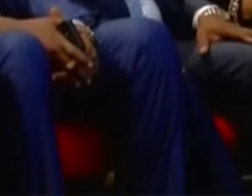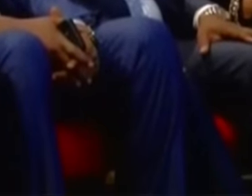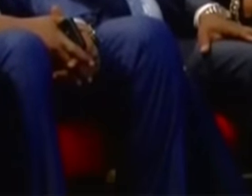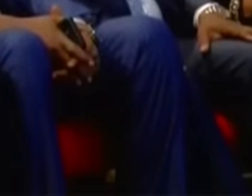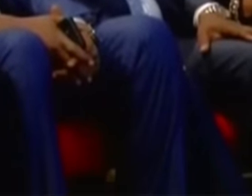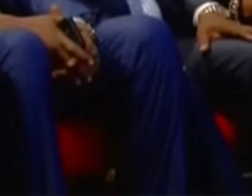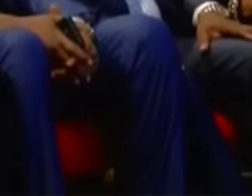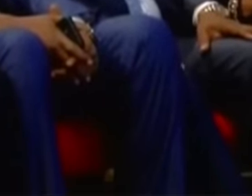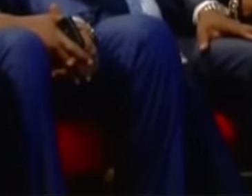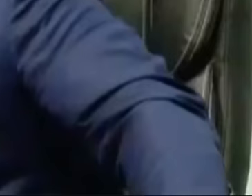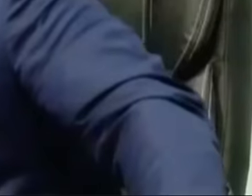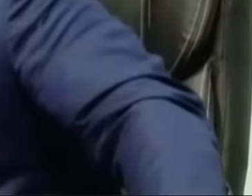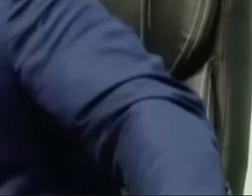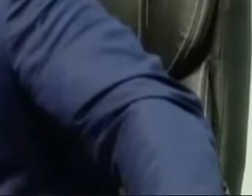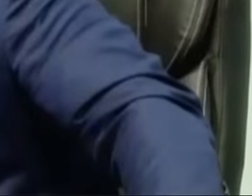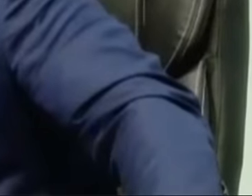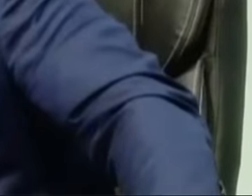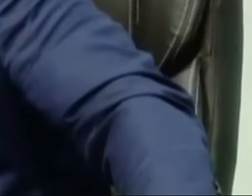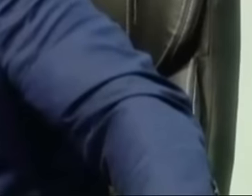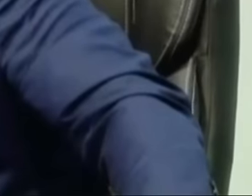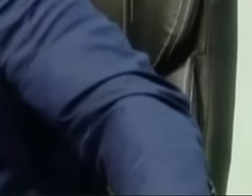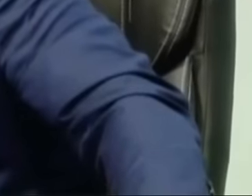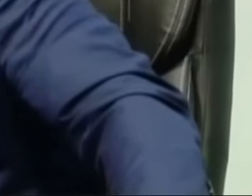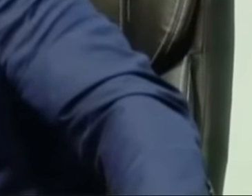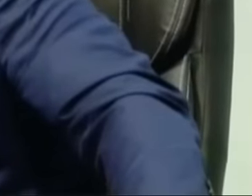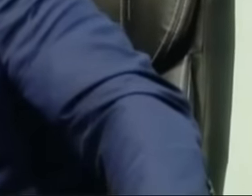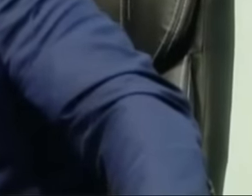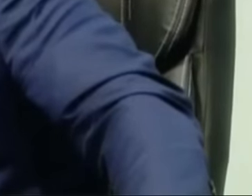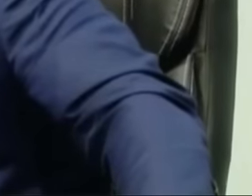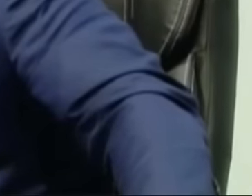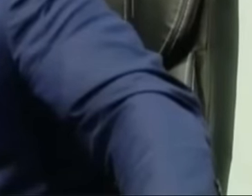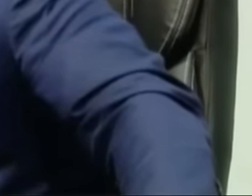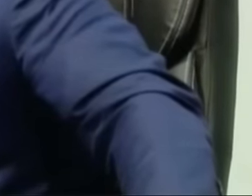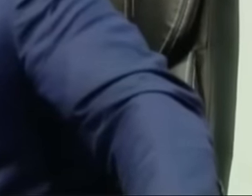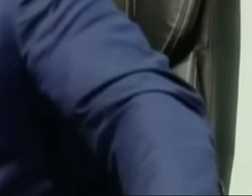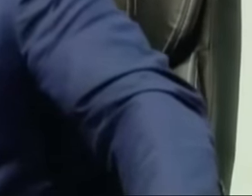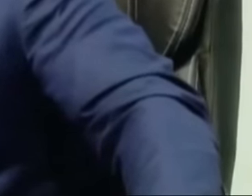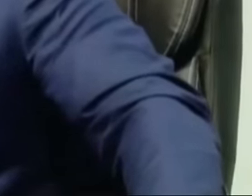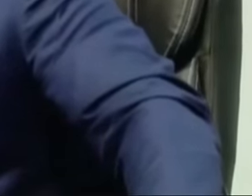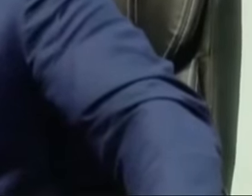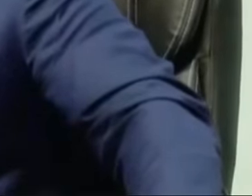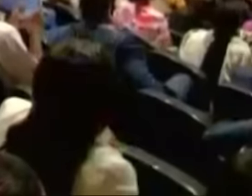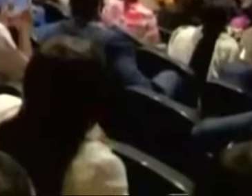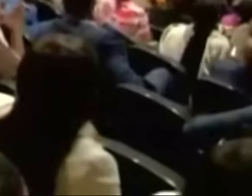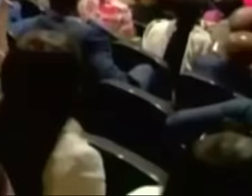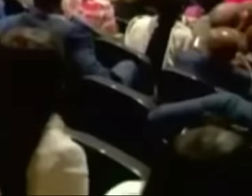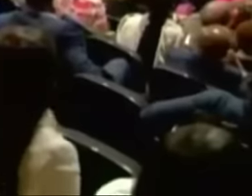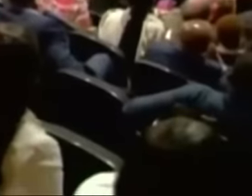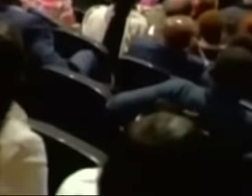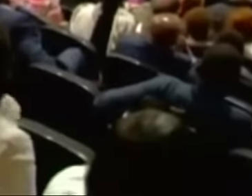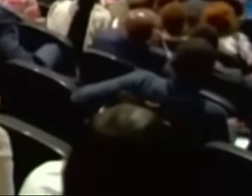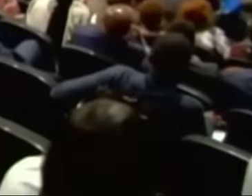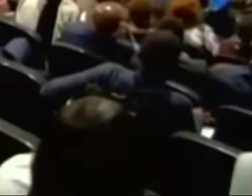d'aller aux élections de 2023, de décembre 2023, du 20 décembre d'ailleurs,